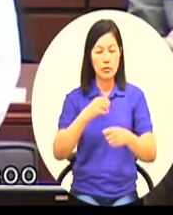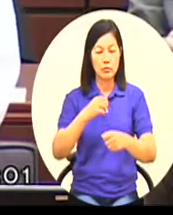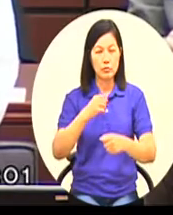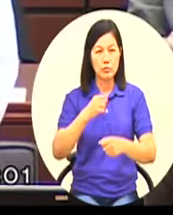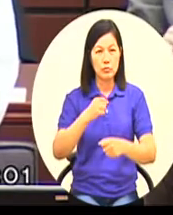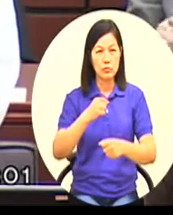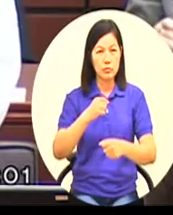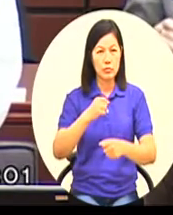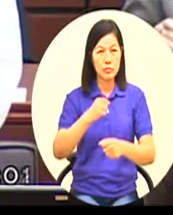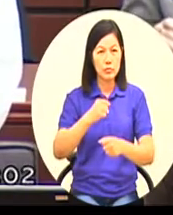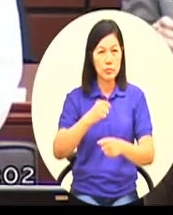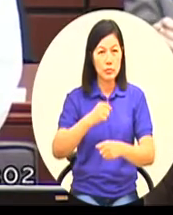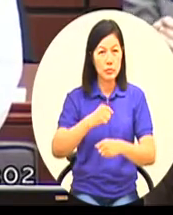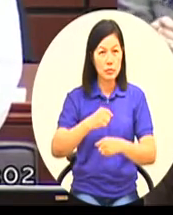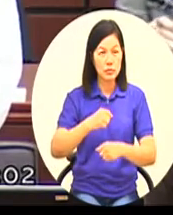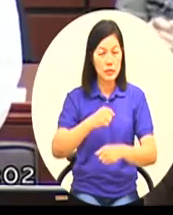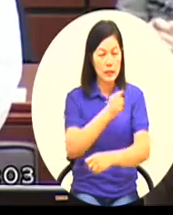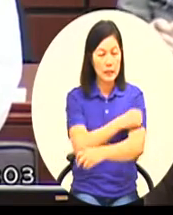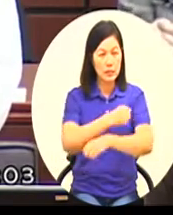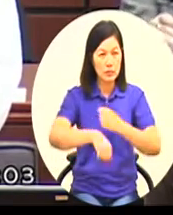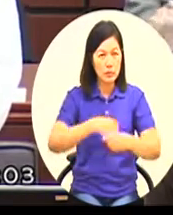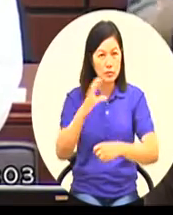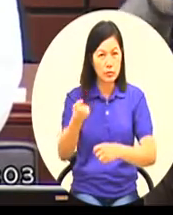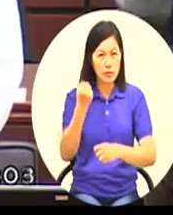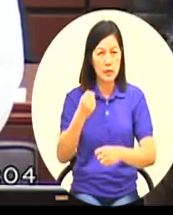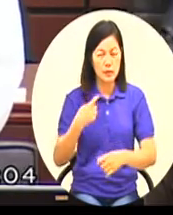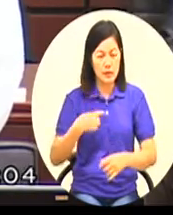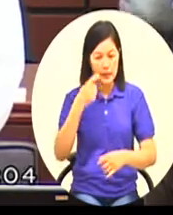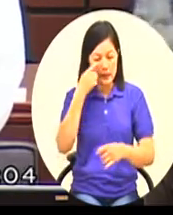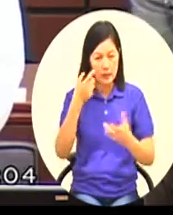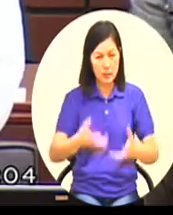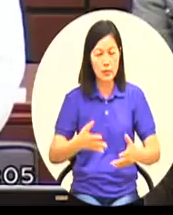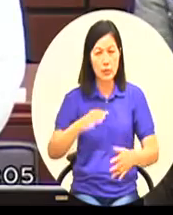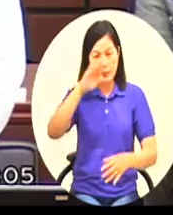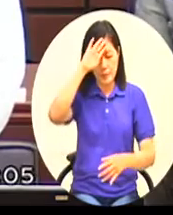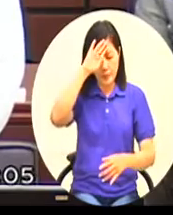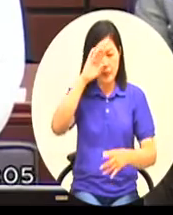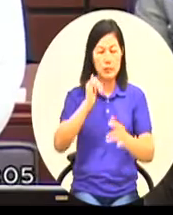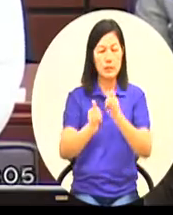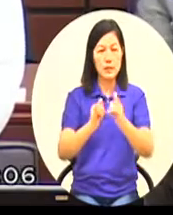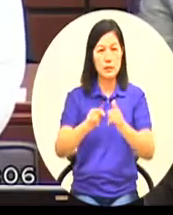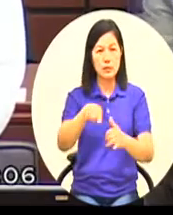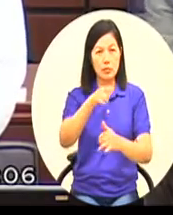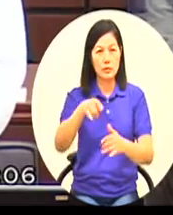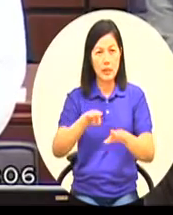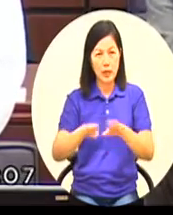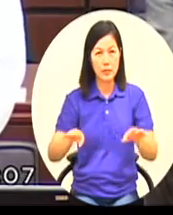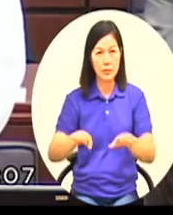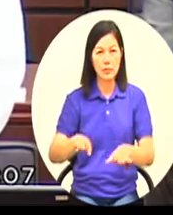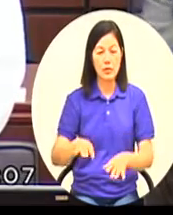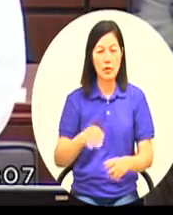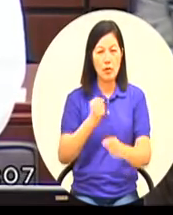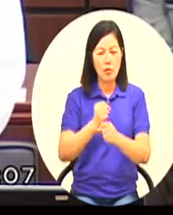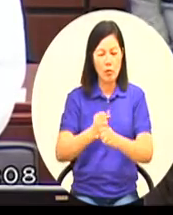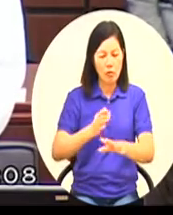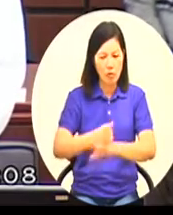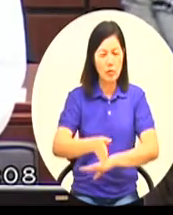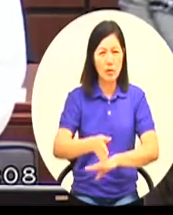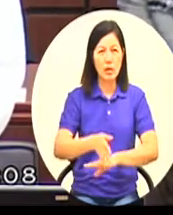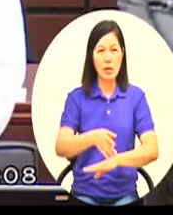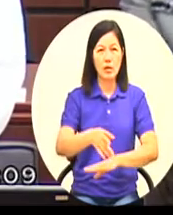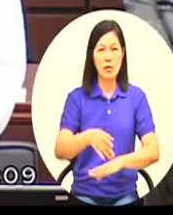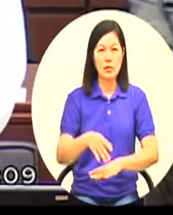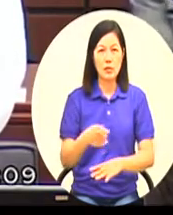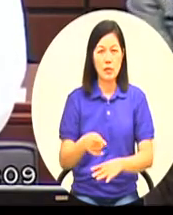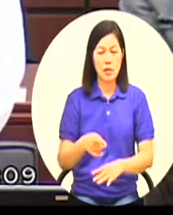对于卫生局来讲，可能我们会更关切的是病人安全。那过劳的医护事实上是对病人安全是很